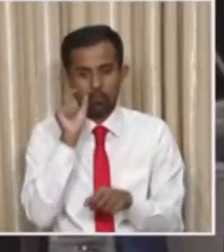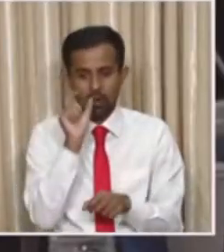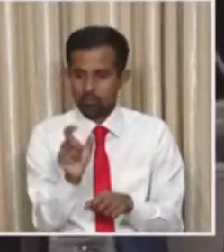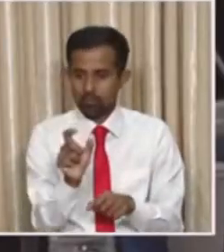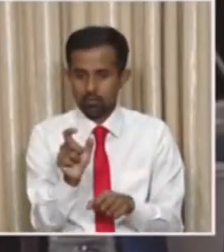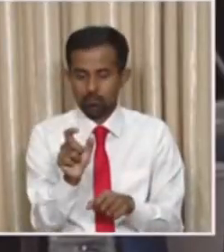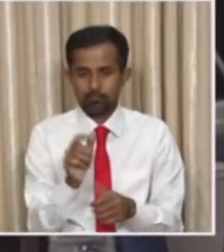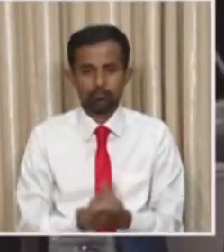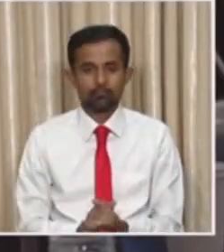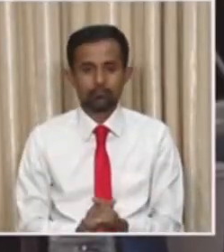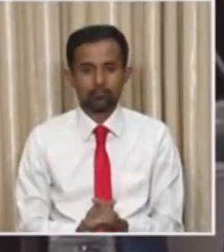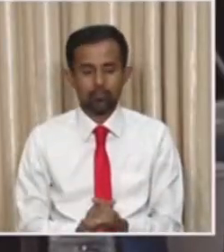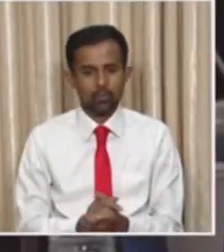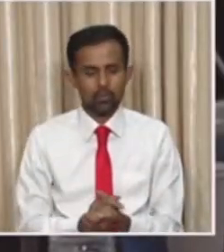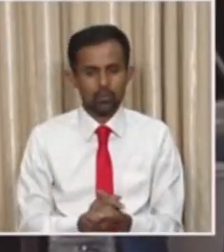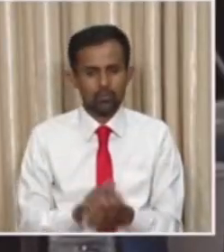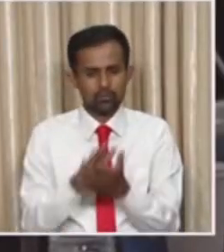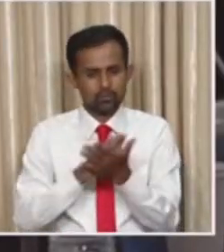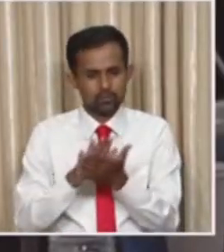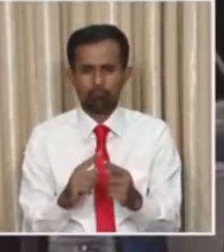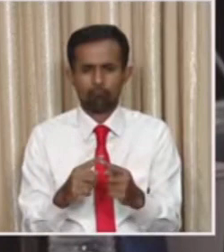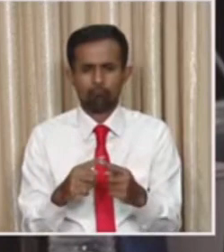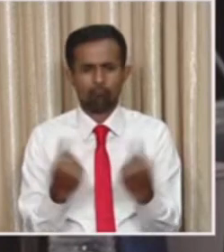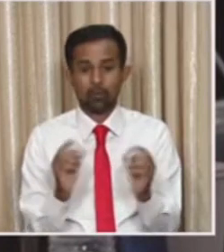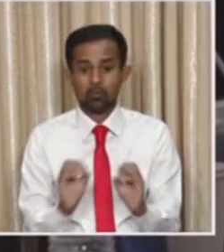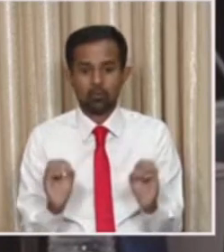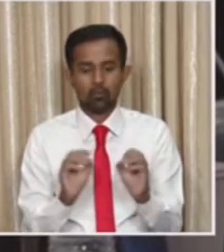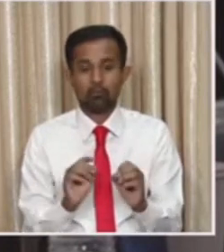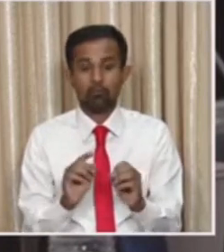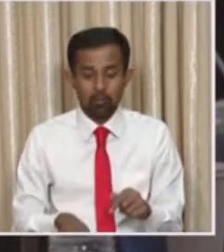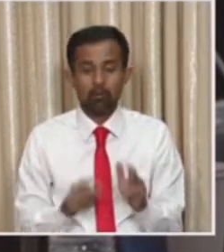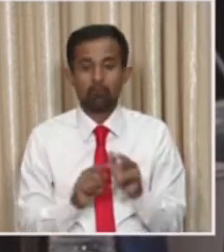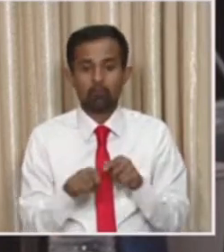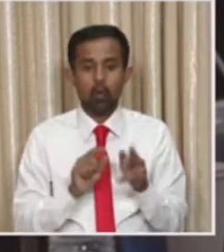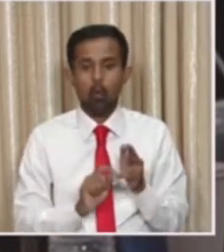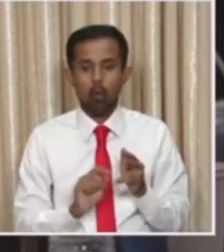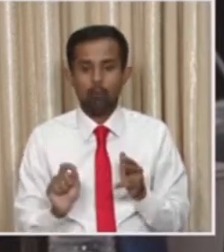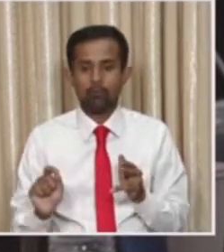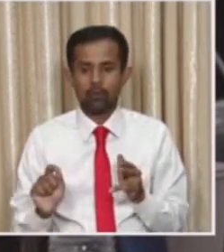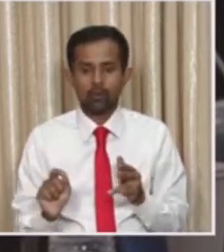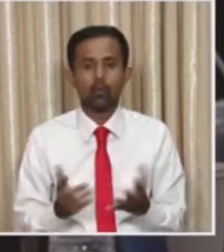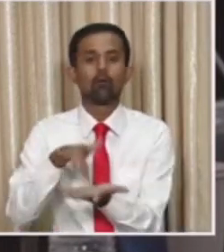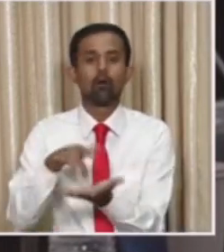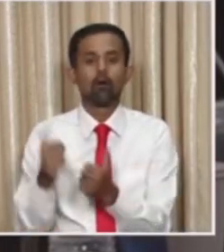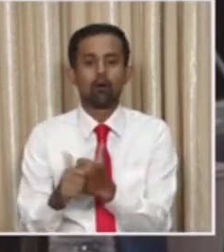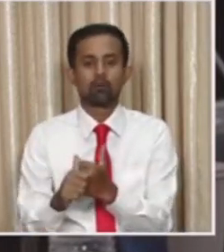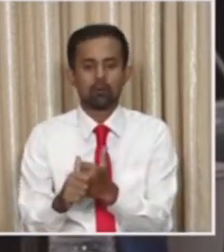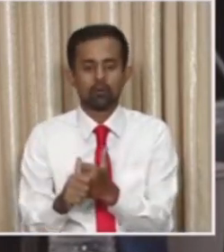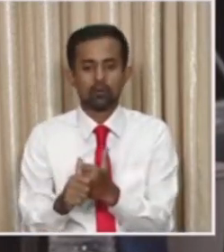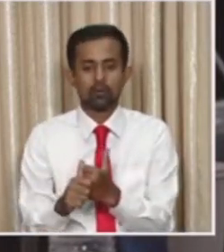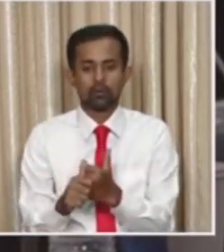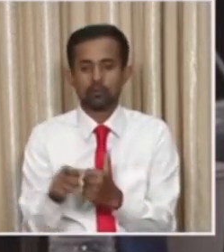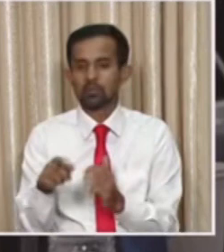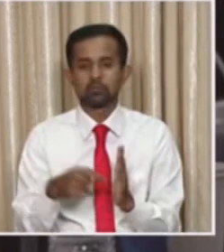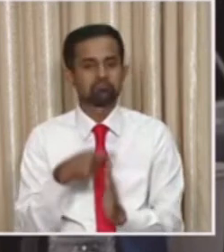வாக்குபூர்வமான அர்த்த புஷ்டியான மாற்றங்கள் ஏற்படாத வரையிலே நீங்கள் இவ்வாறான அலுவலகங்களை எங்கு ஸ்தாபித்தாலும் ஒருபொழுதும் இந்த நாட்டை முன்னோக்கி